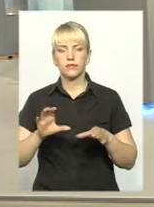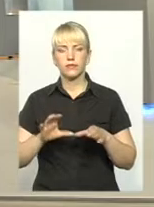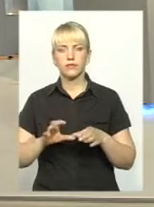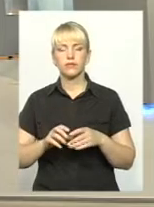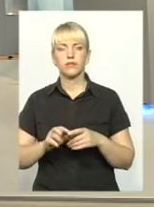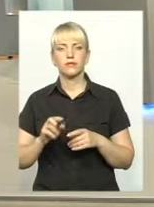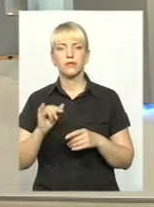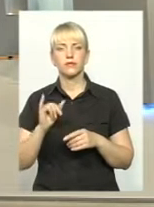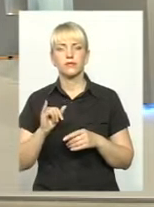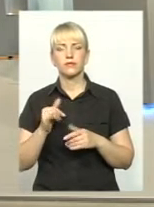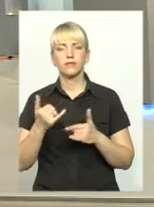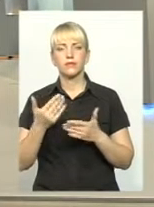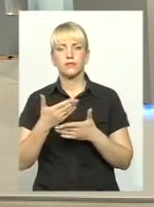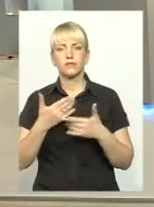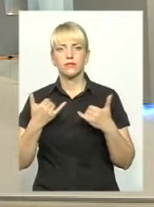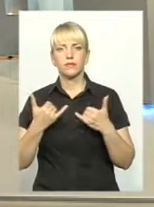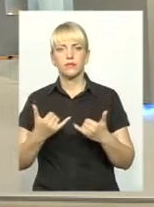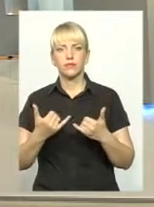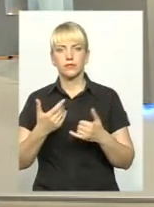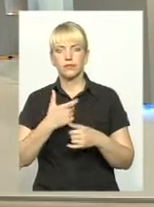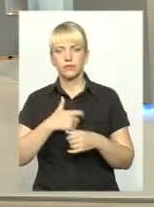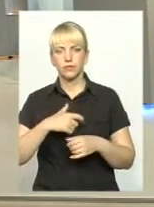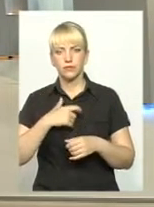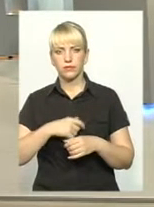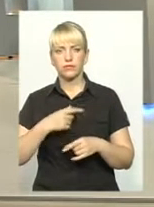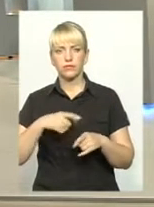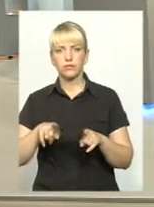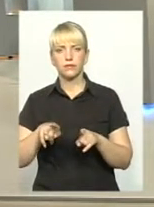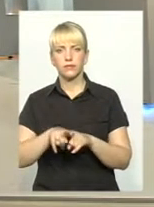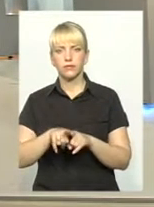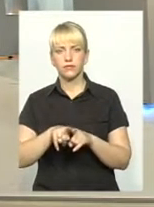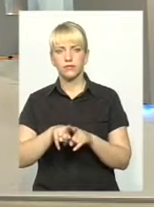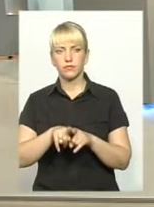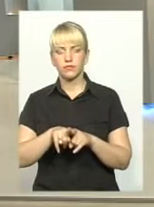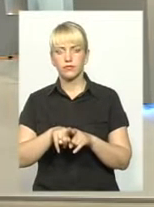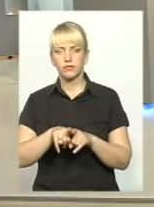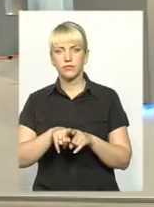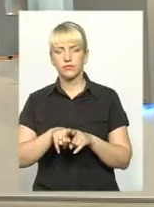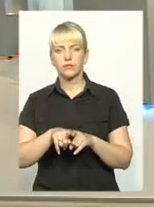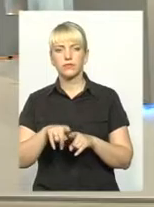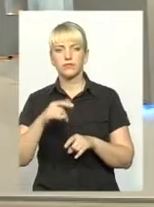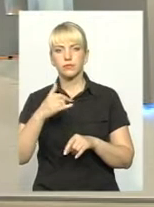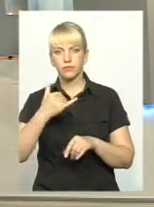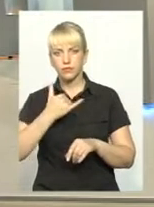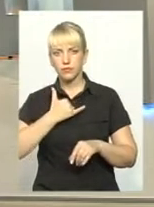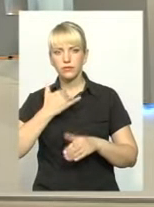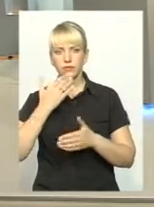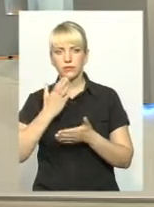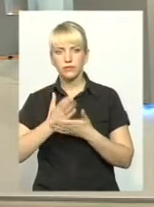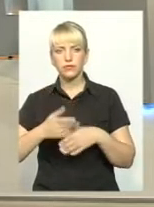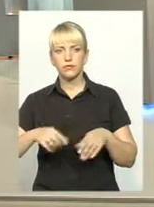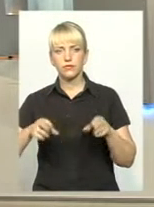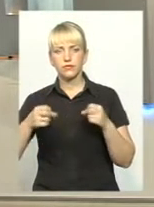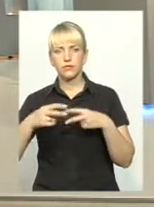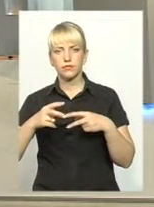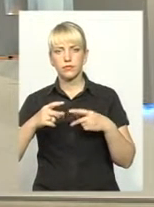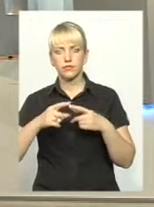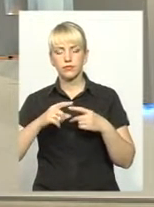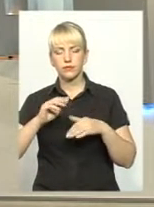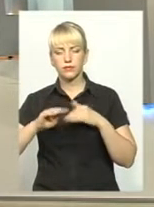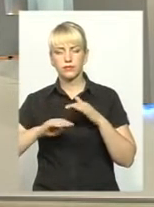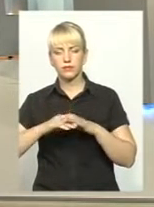І ми для себе також, в нас є відповідний підрозділ управління захисту економіки, який спільно